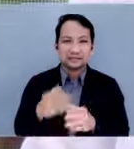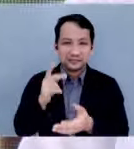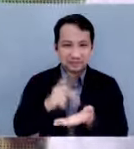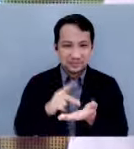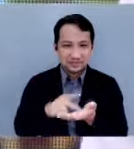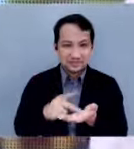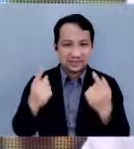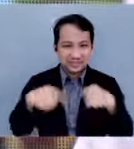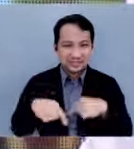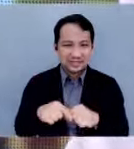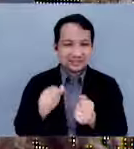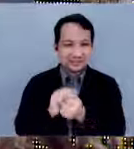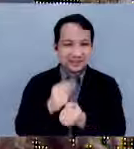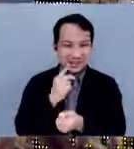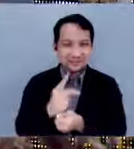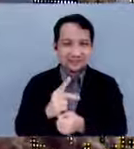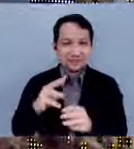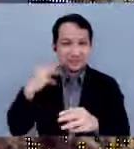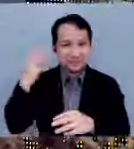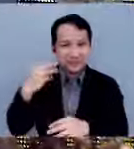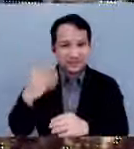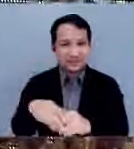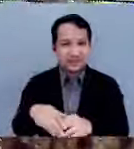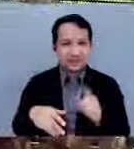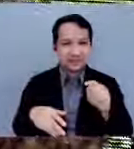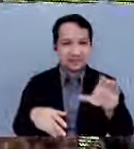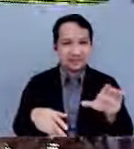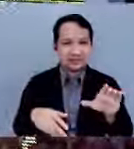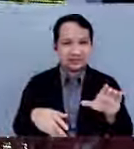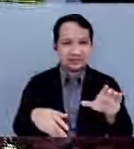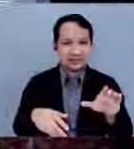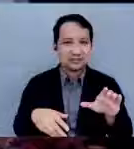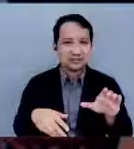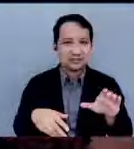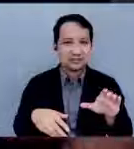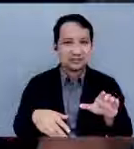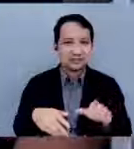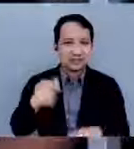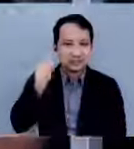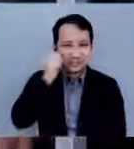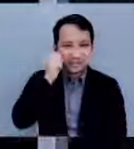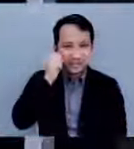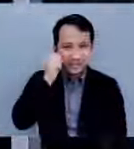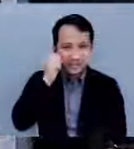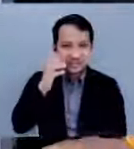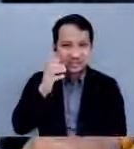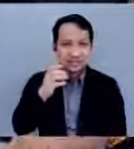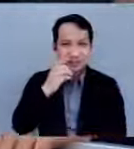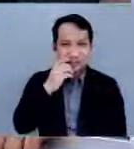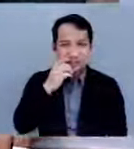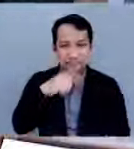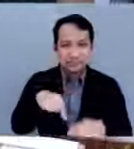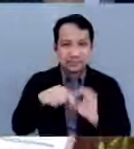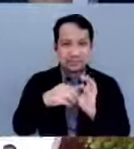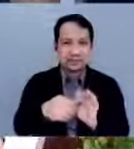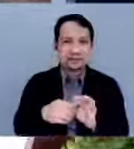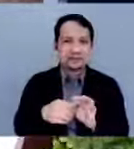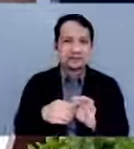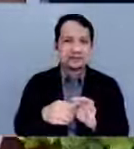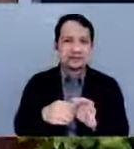atin para sa ating Wacky Wednesday CTV5 Resident Party. Alex Calieja at ang Doc